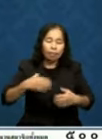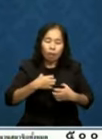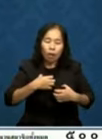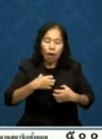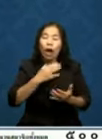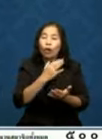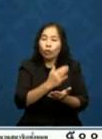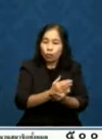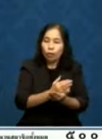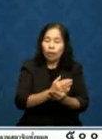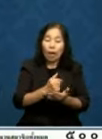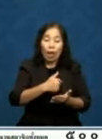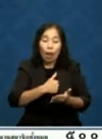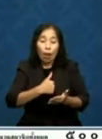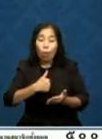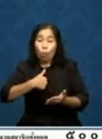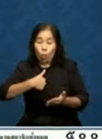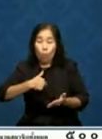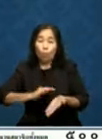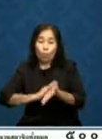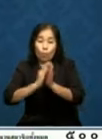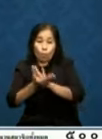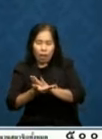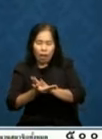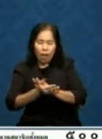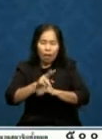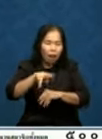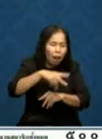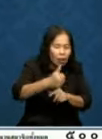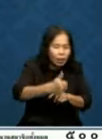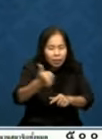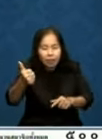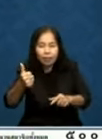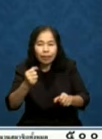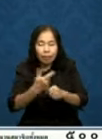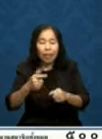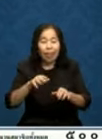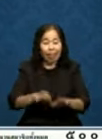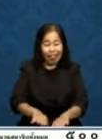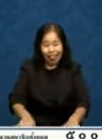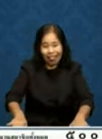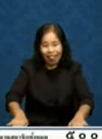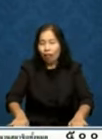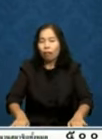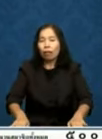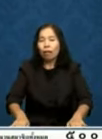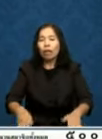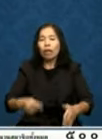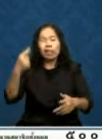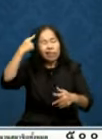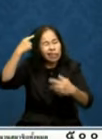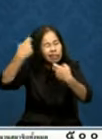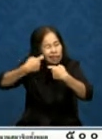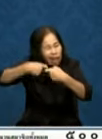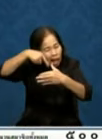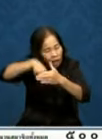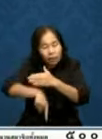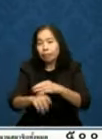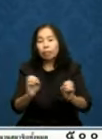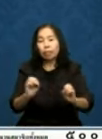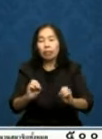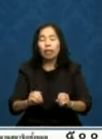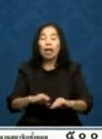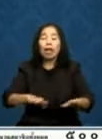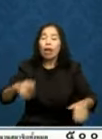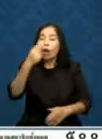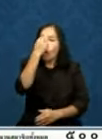การเปลี่ยนเรียกว่าอะไรนะดึงความสนใจได้เด็กเล็กเนี่ยเขาไม่ได้มีอะไรกลไกความคิดที่เหมือนวุ่นวายค่ะเด็กร้อง